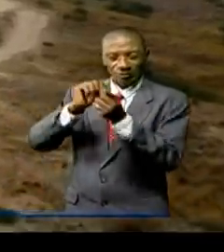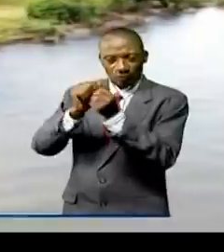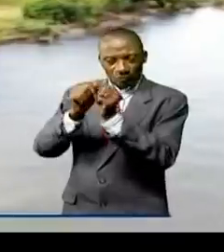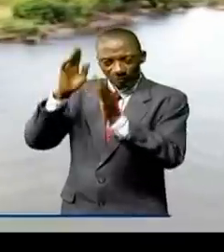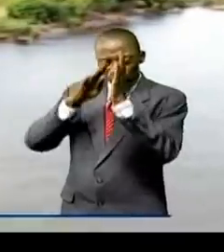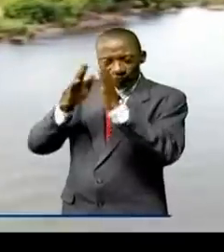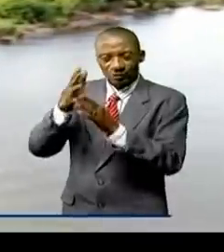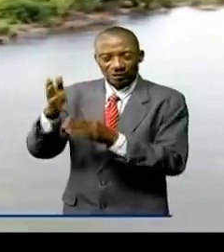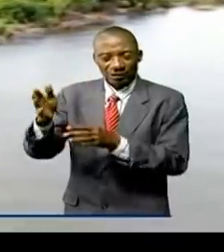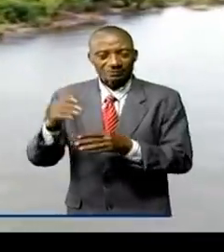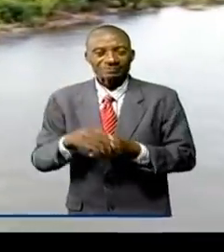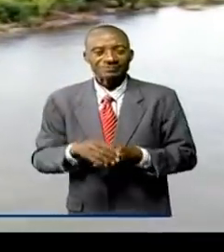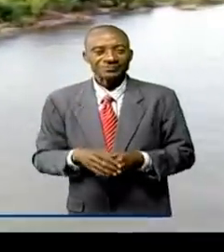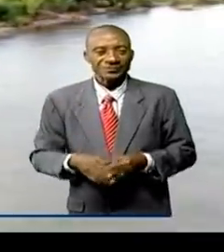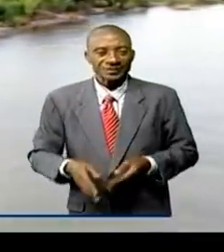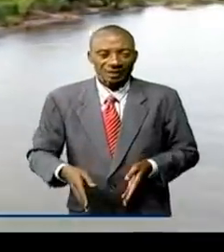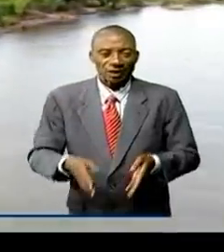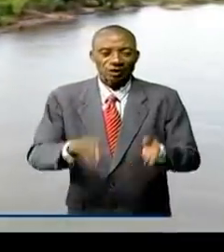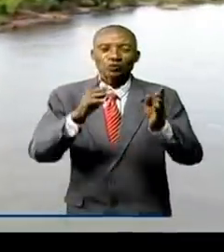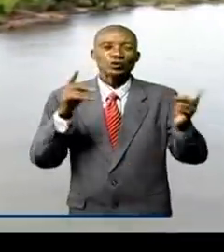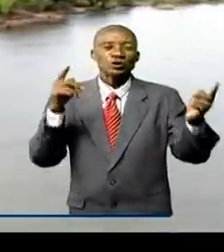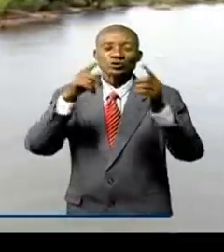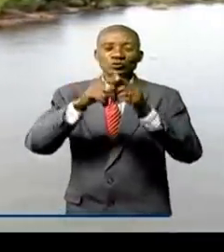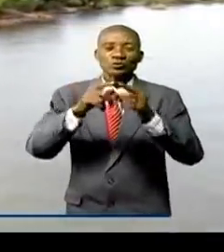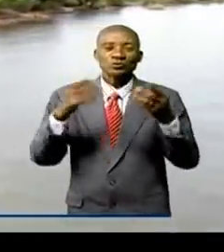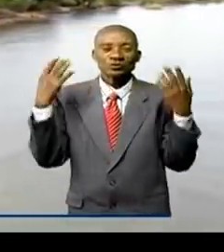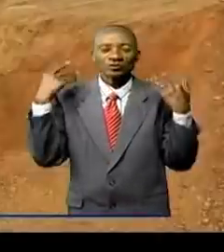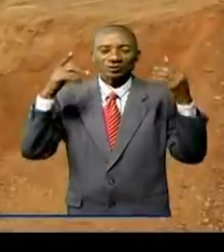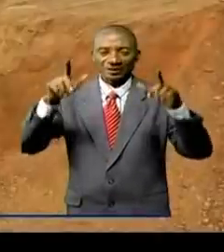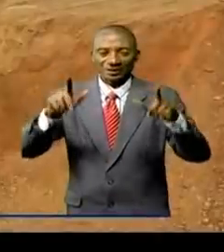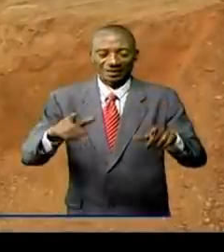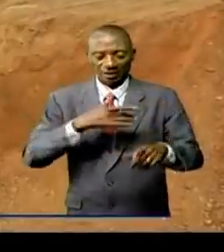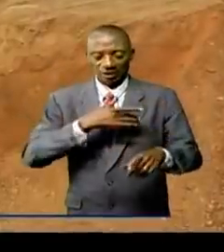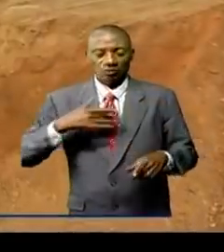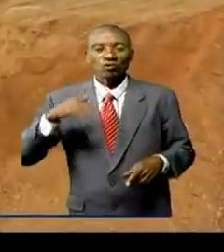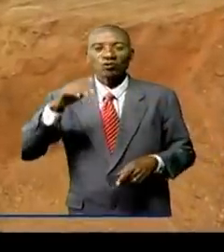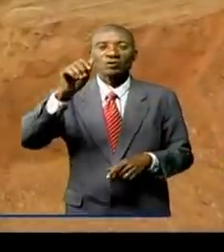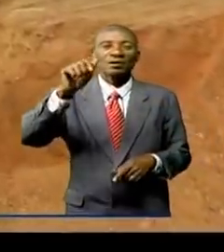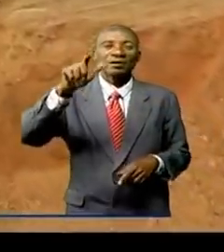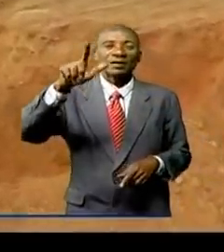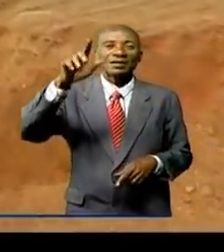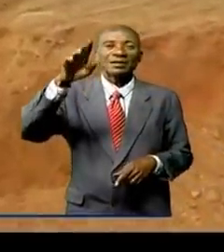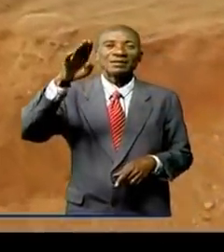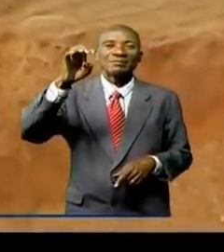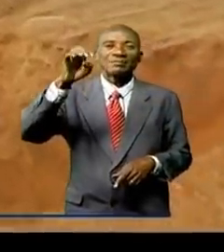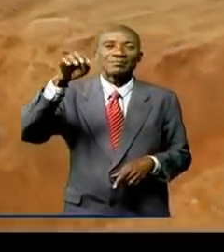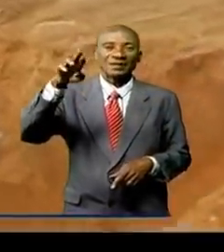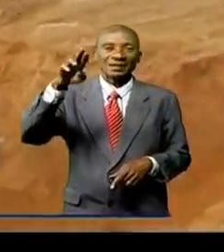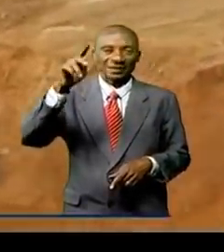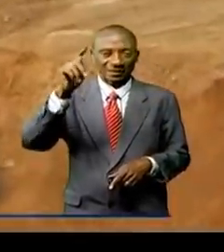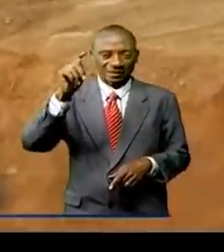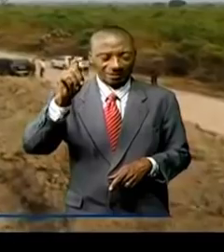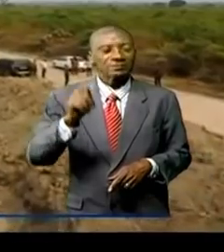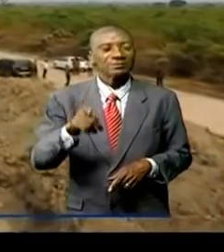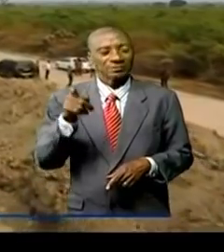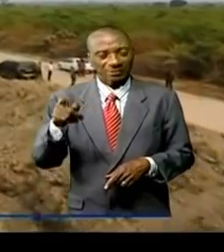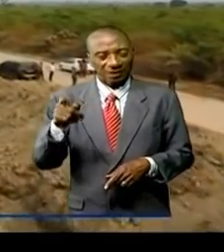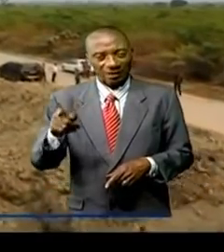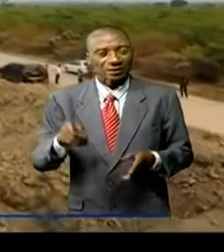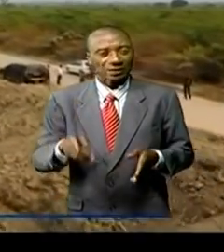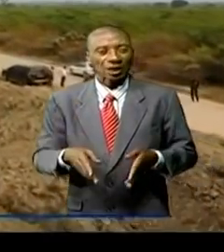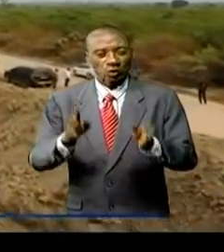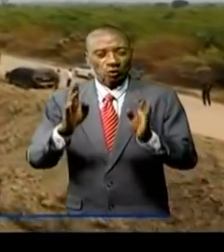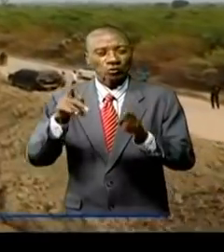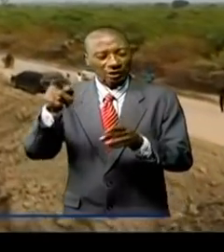qui mène vers le lac Albert, l'entreprise Mogabaon réalise un travail d'orfèvre. La partie jadis est très détériorée à l'entrée